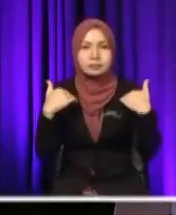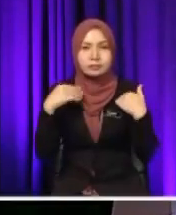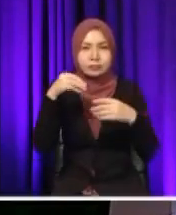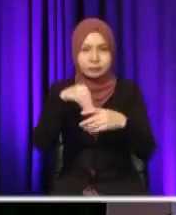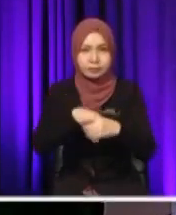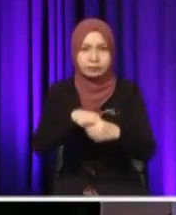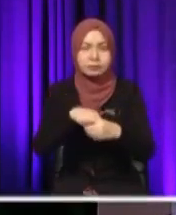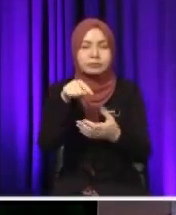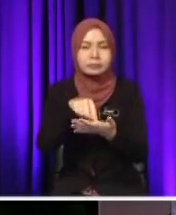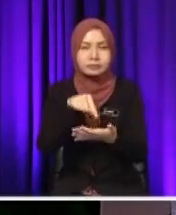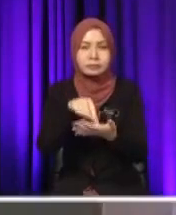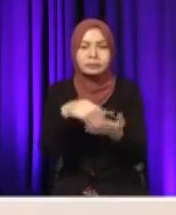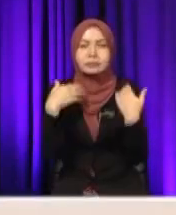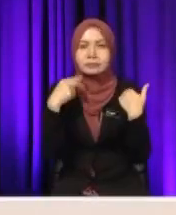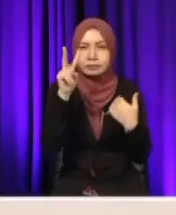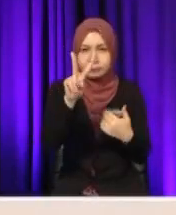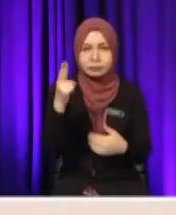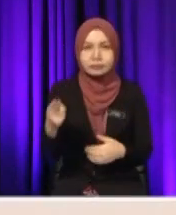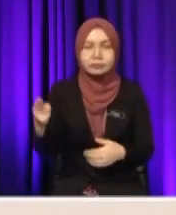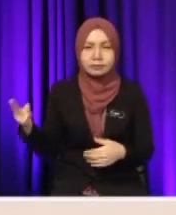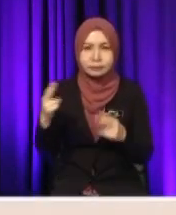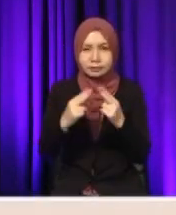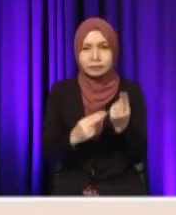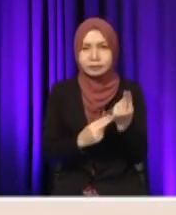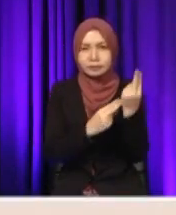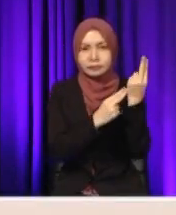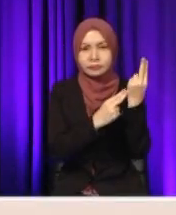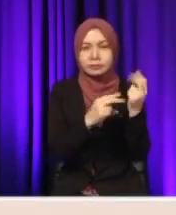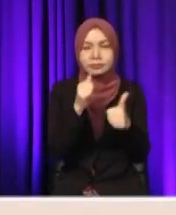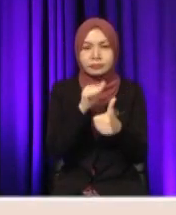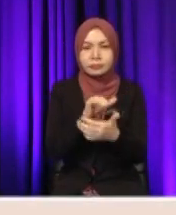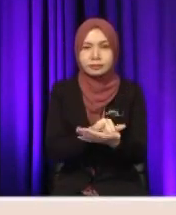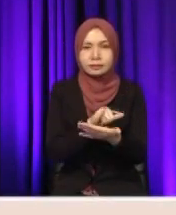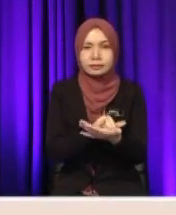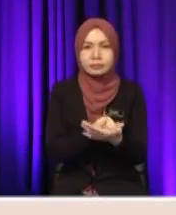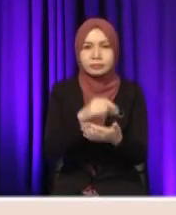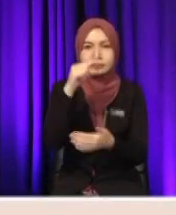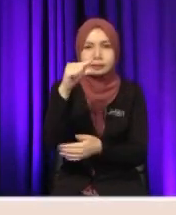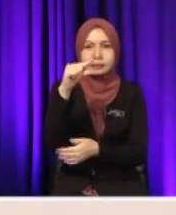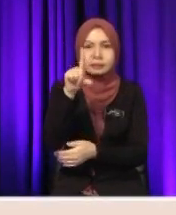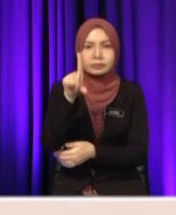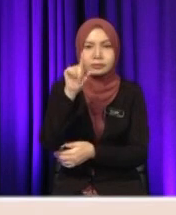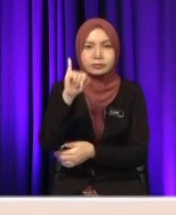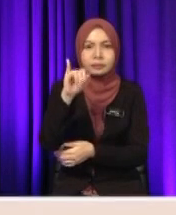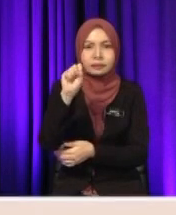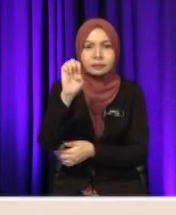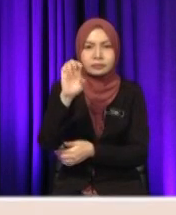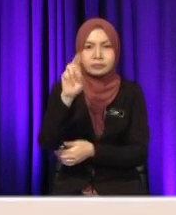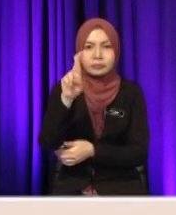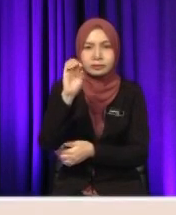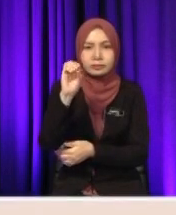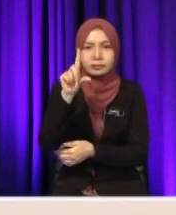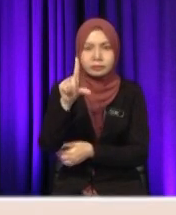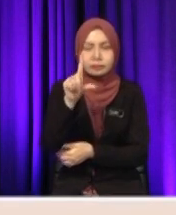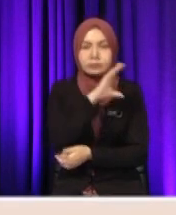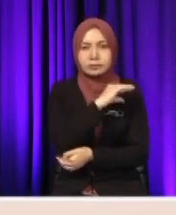Okey, dia mengandungi dua bahan yang utama, iaitu glycerol dan juga asid lemak. Okey, komponen dalam minyak sawit ini yang